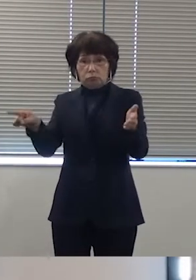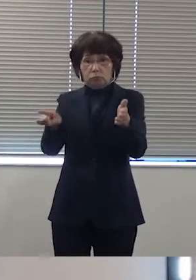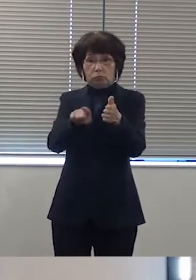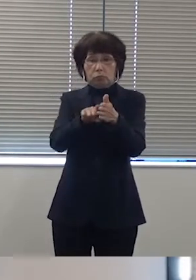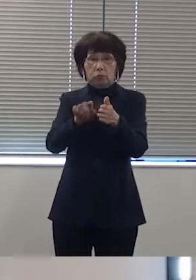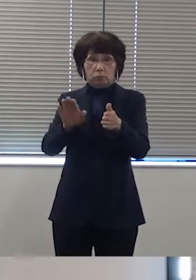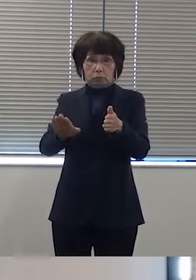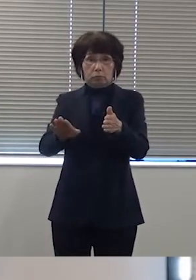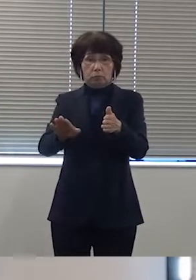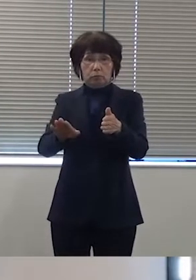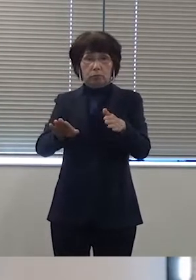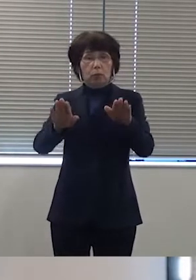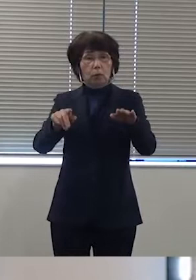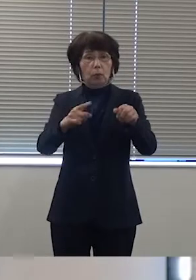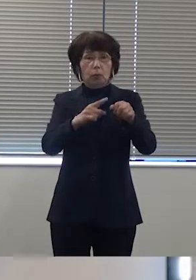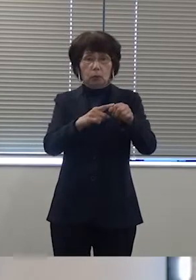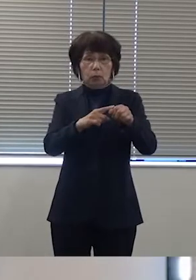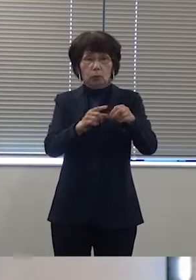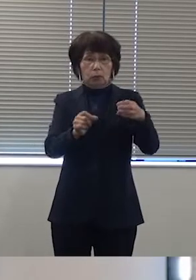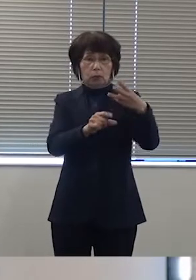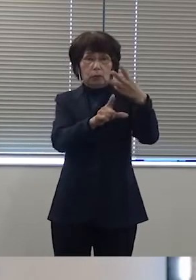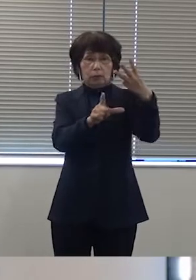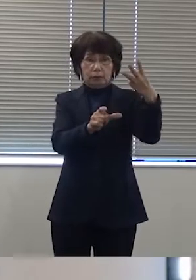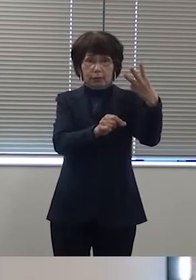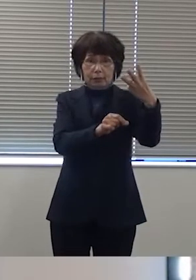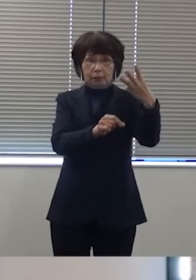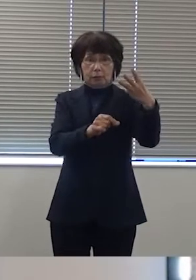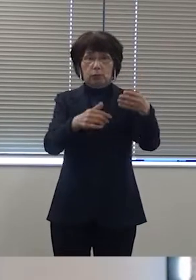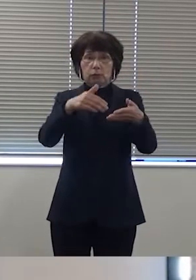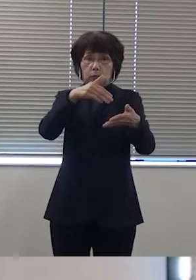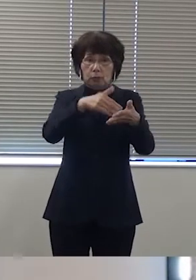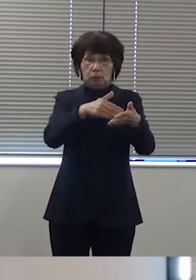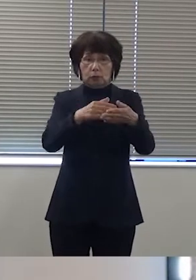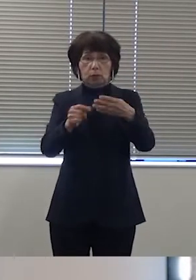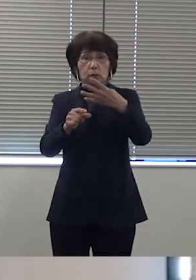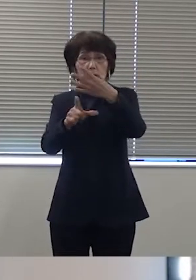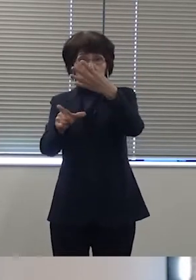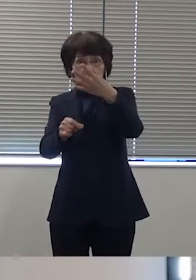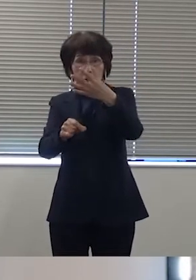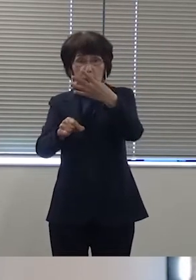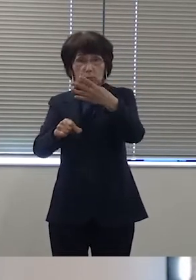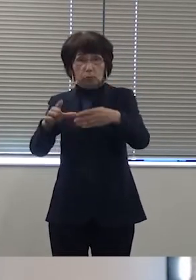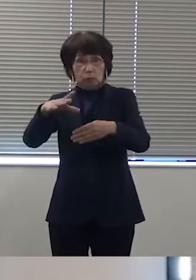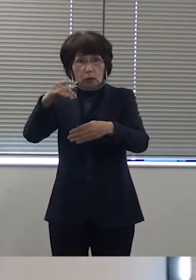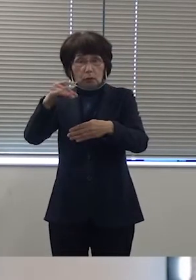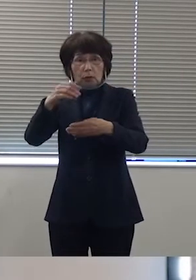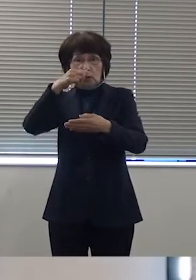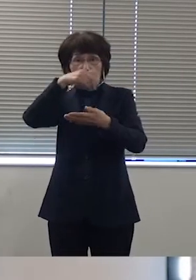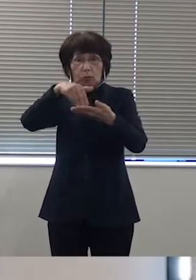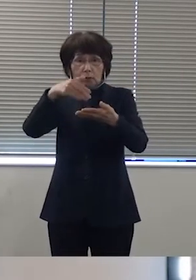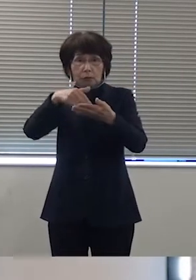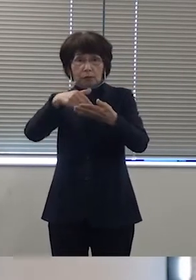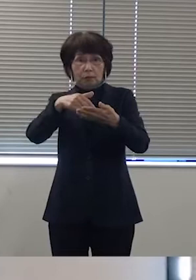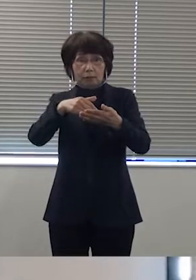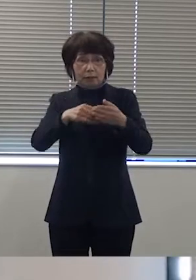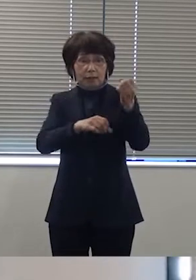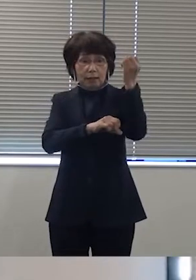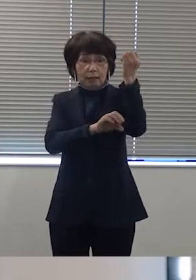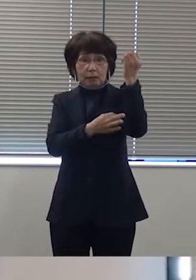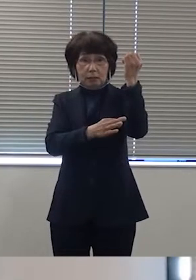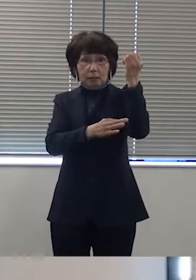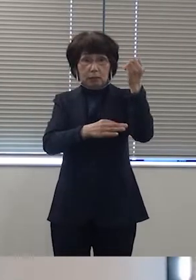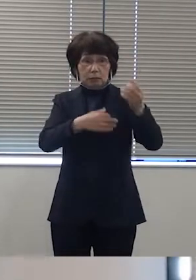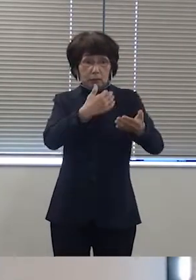月の当初予算でですね、基金を全部繰り出して、基金残高がゼロになります。加え